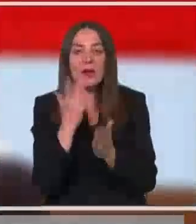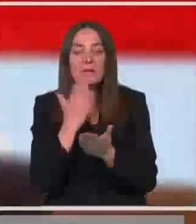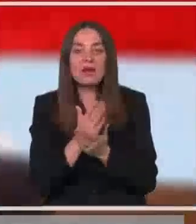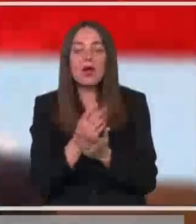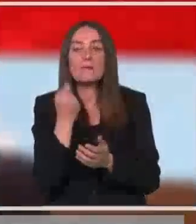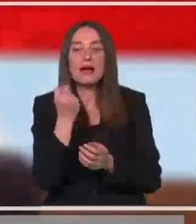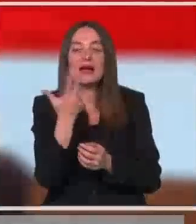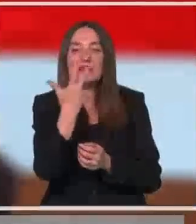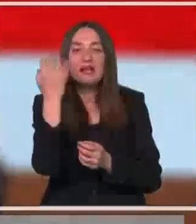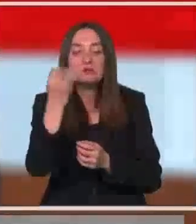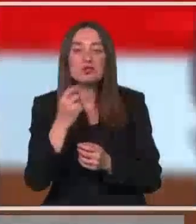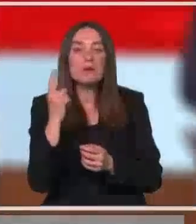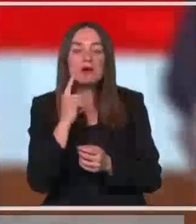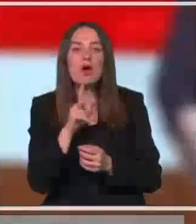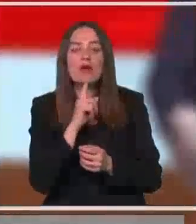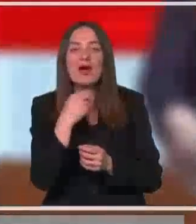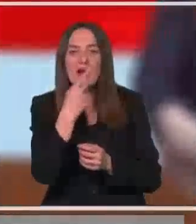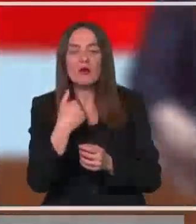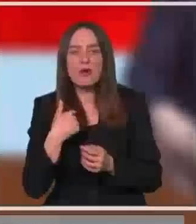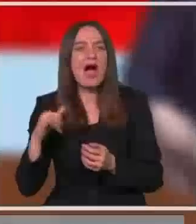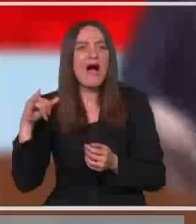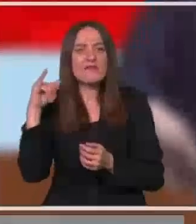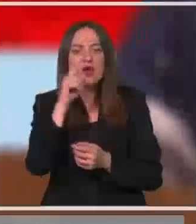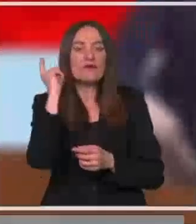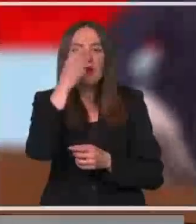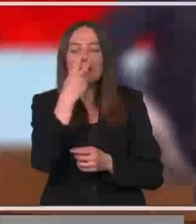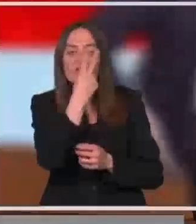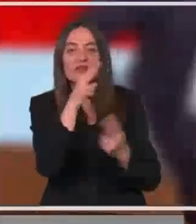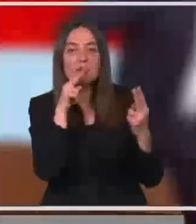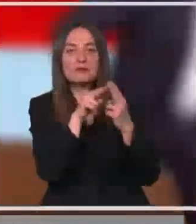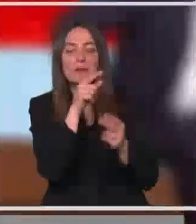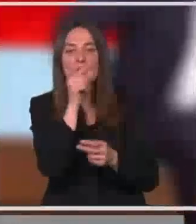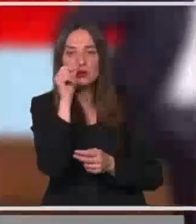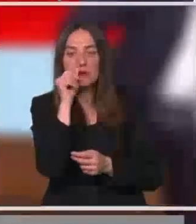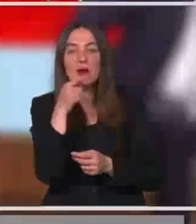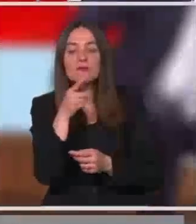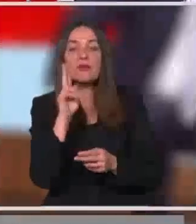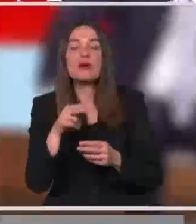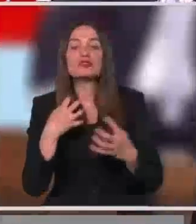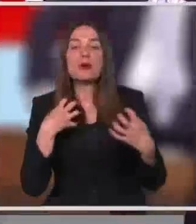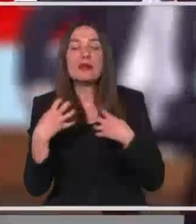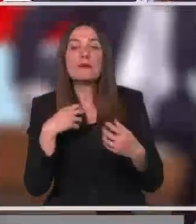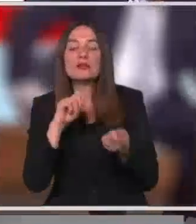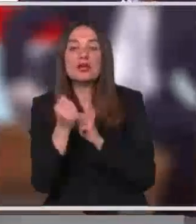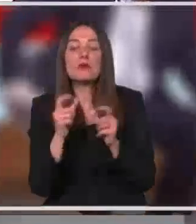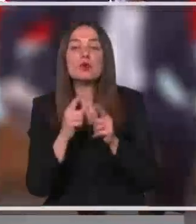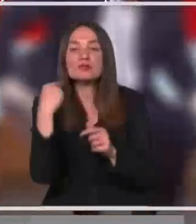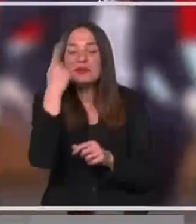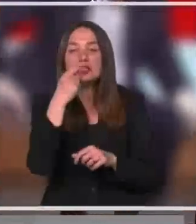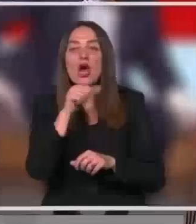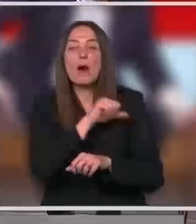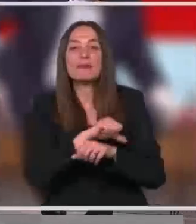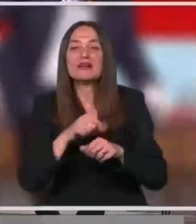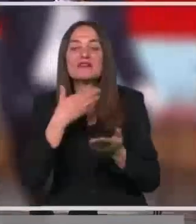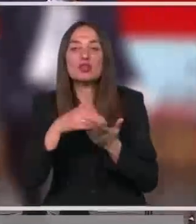makar 30% prilika u kojima je rekao sedam u avion i idem tamo da se vidim sa tim ljudima. Znači, mi ćemo imati dramatične izmene u smislu operativnih